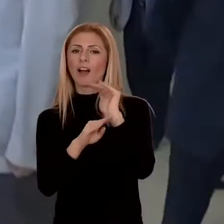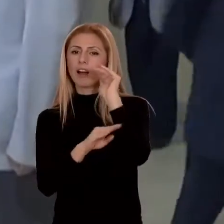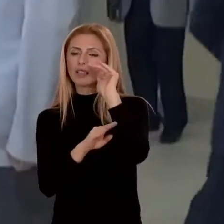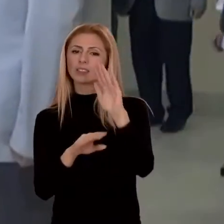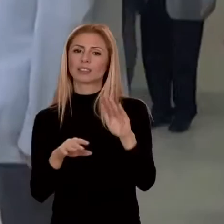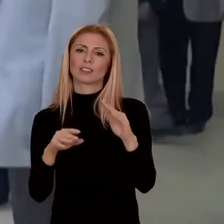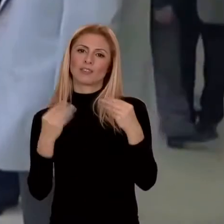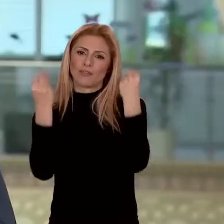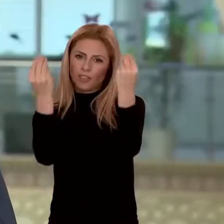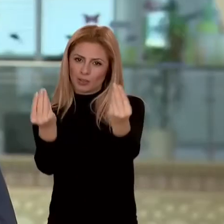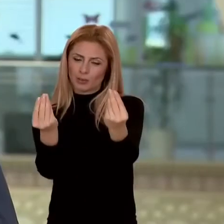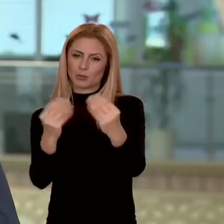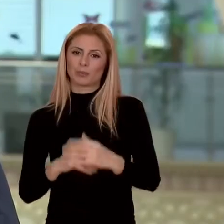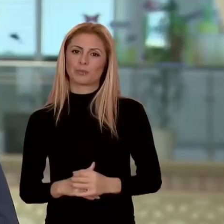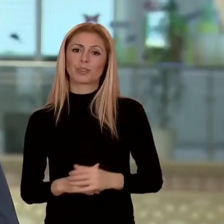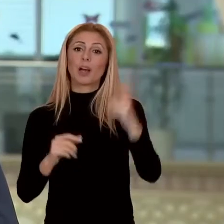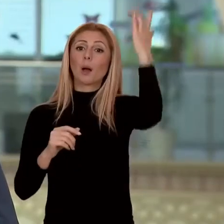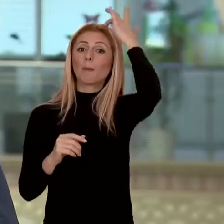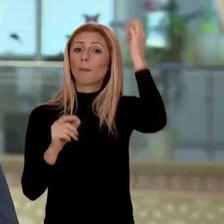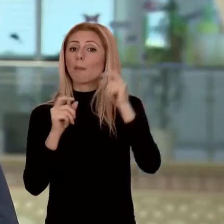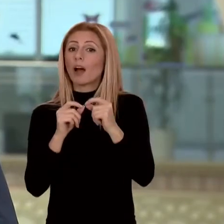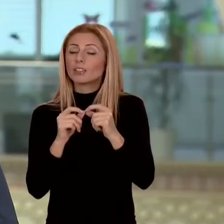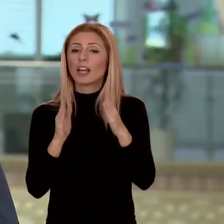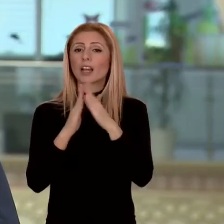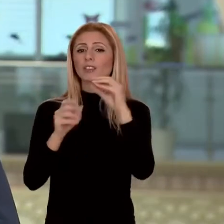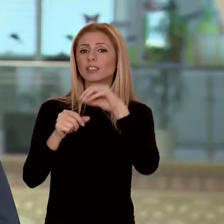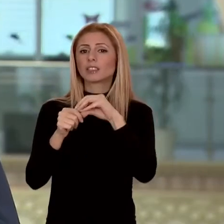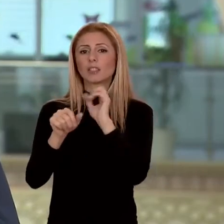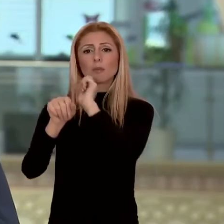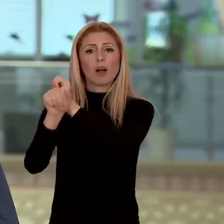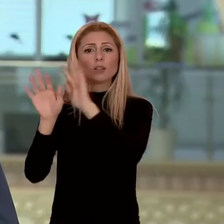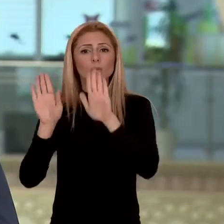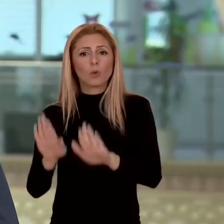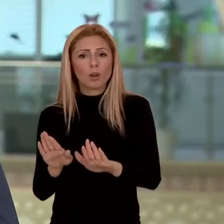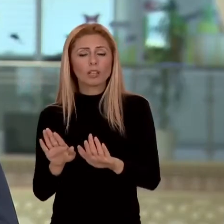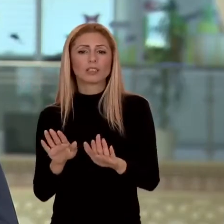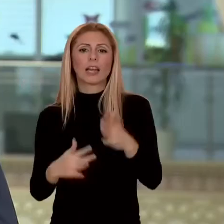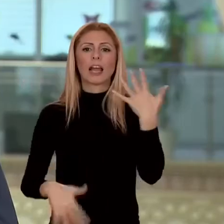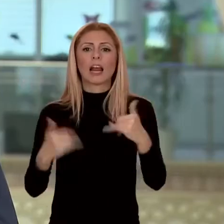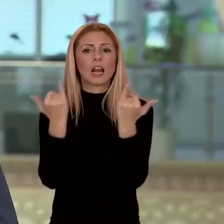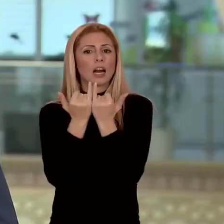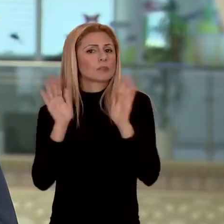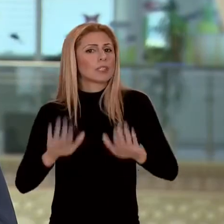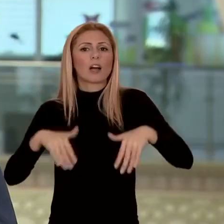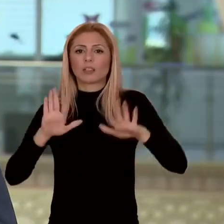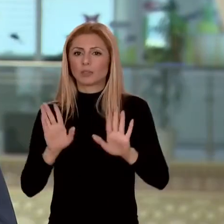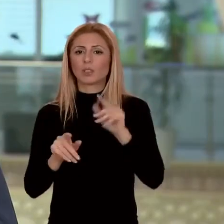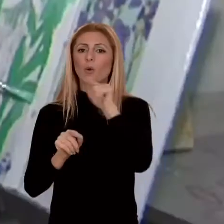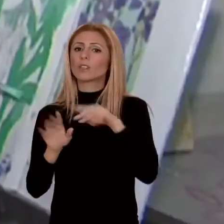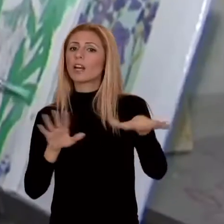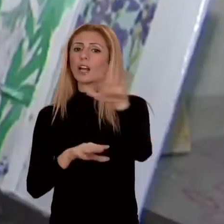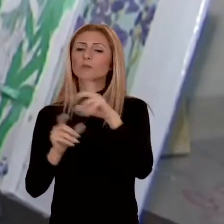almalarına vesile oluyoruz. Bağcılar'da evine mahkum engelli kardeşimiz kalmadı. Onlar